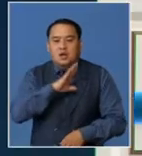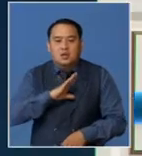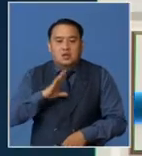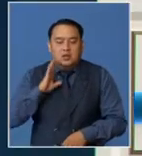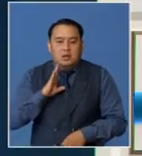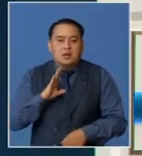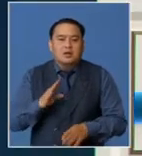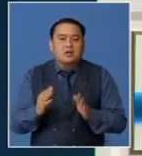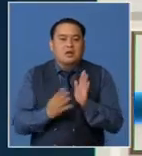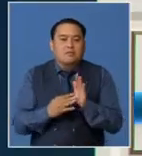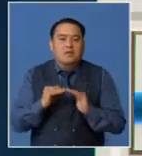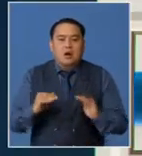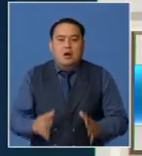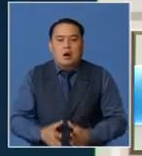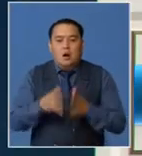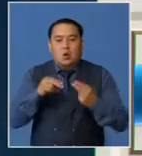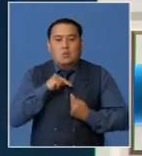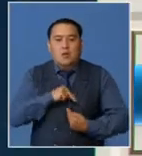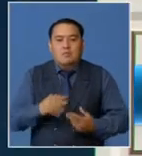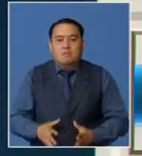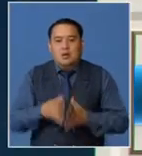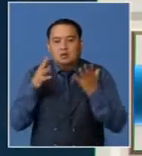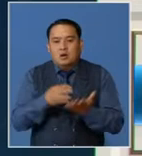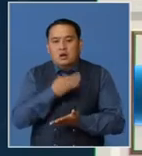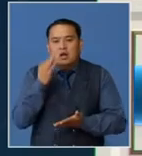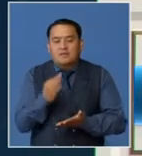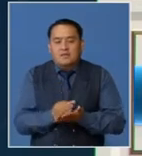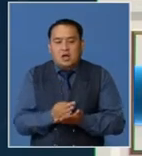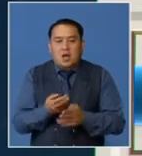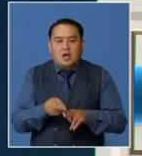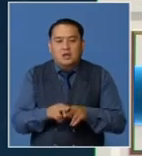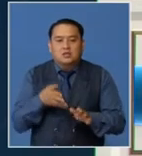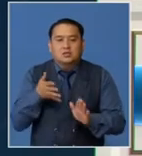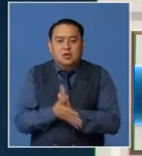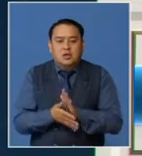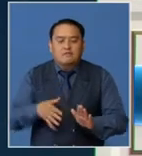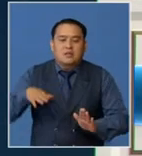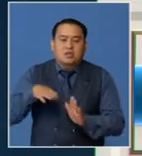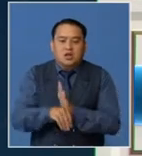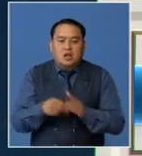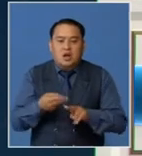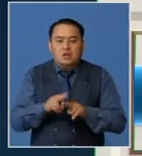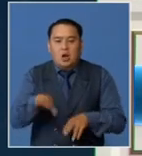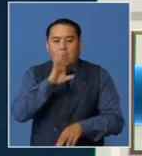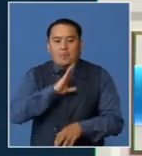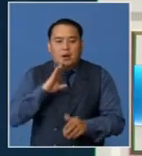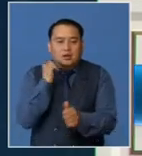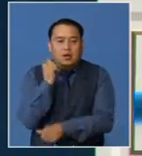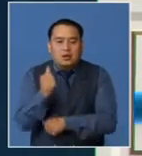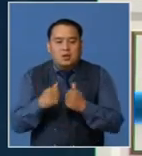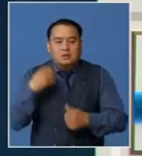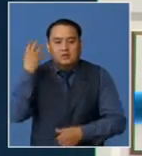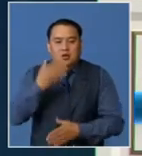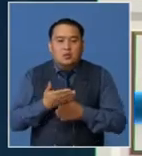детей нелегко. Это огромный труд и большая ответственность. Это затраты и вложения, как материальные, так и